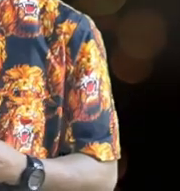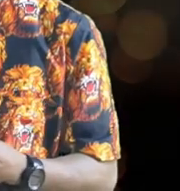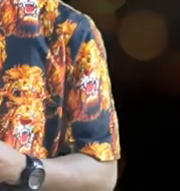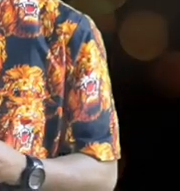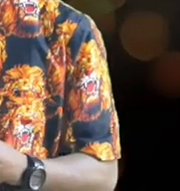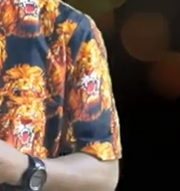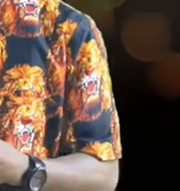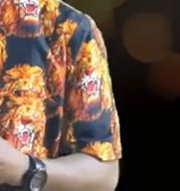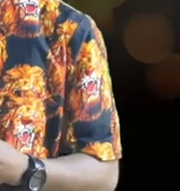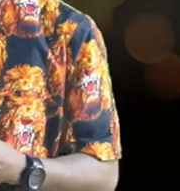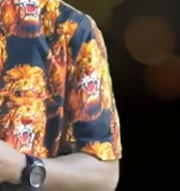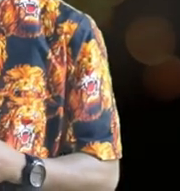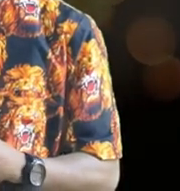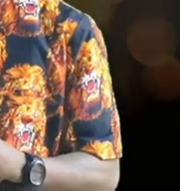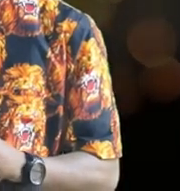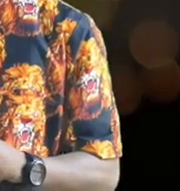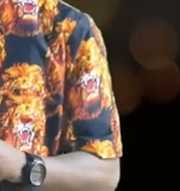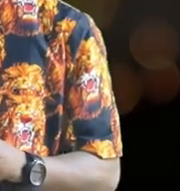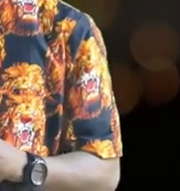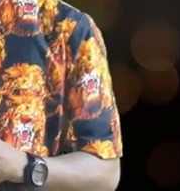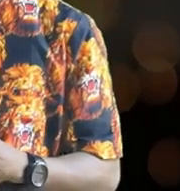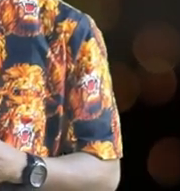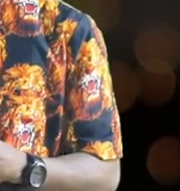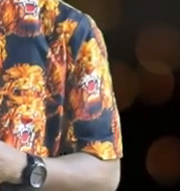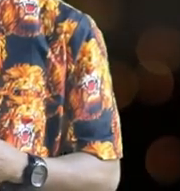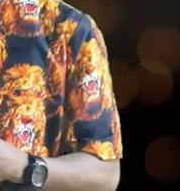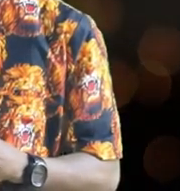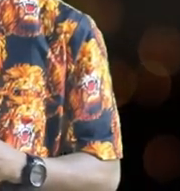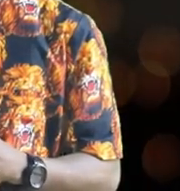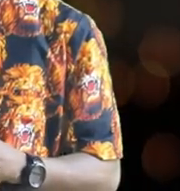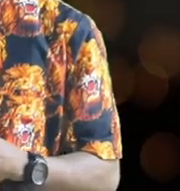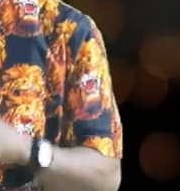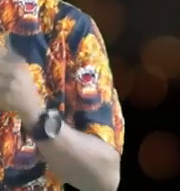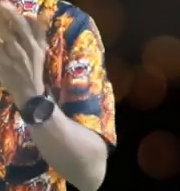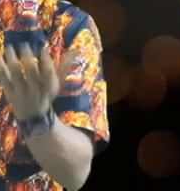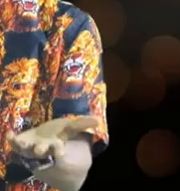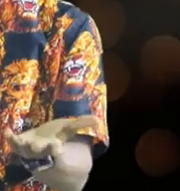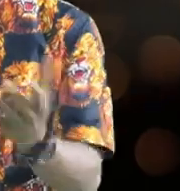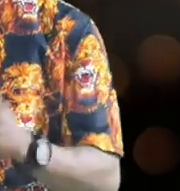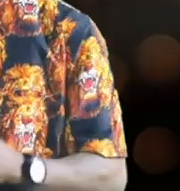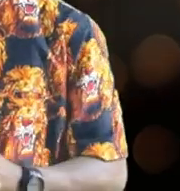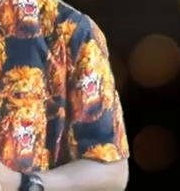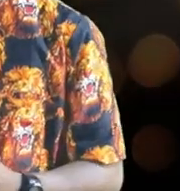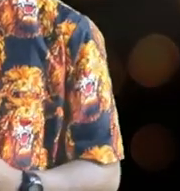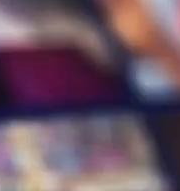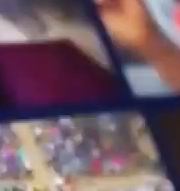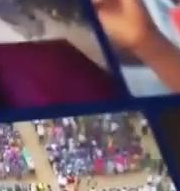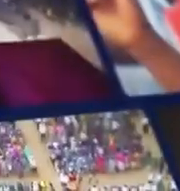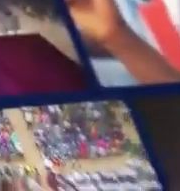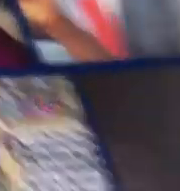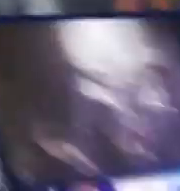anyị, obiọma ga-akpa anyị dịka ị na-esonyere anyị ka anyị na-eweta ozi a kwa ụbọchị. imeela.